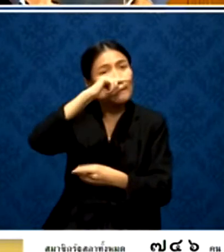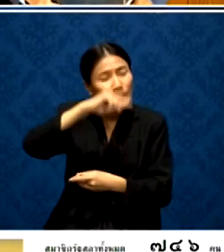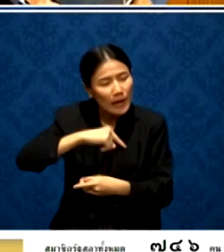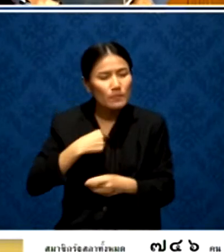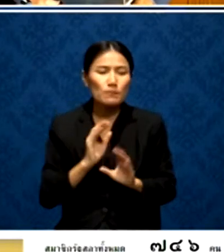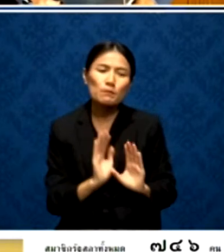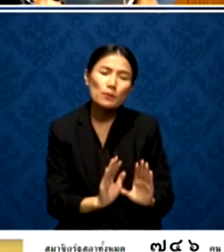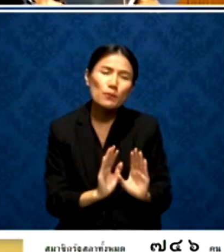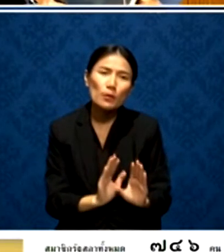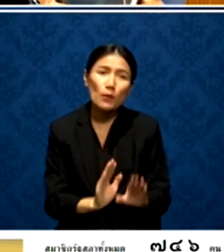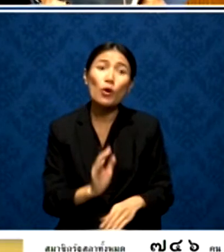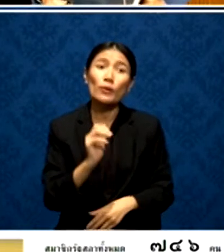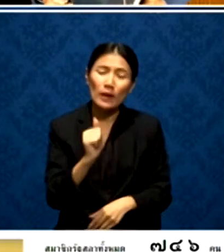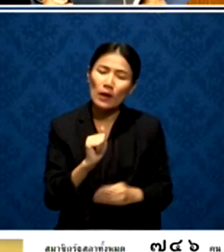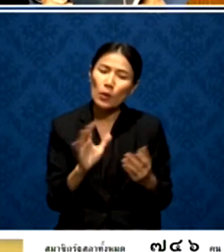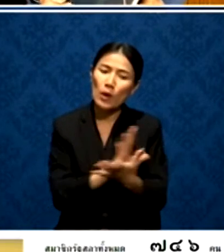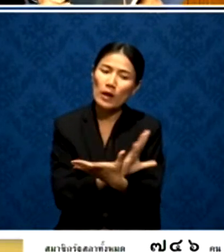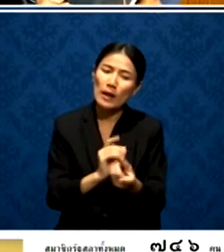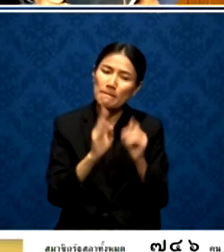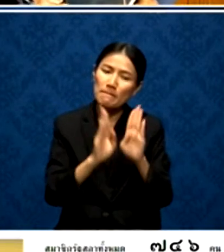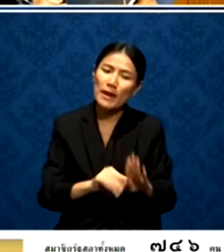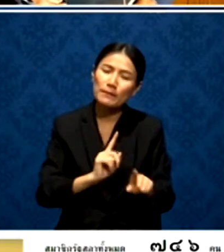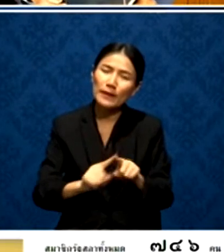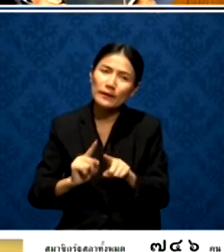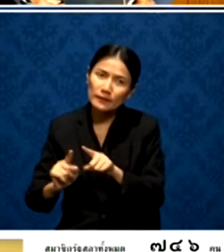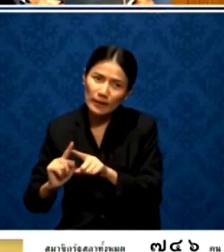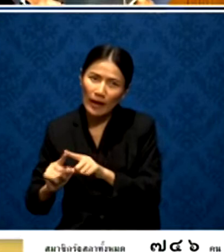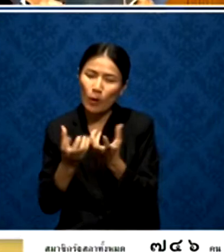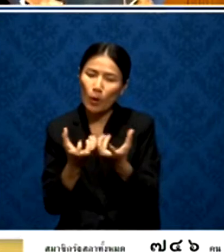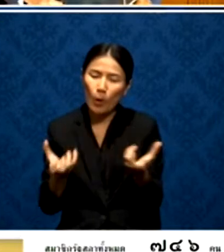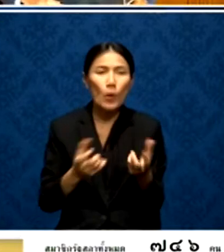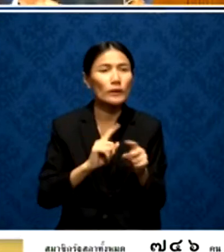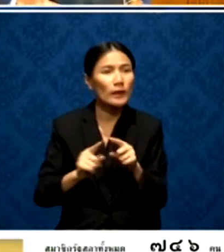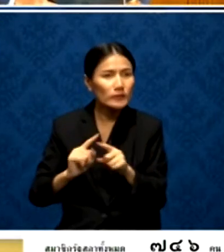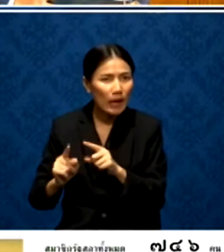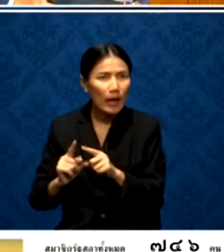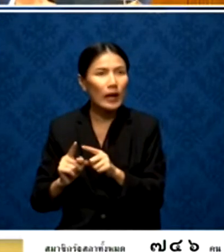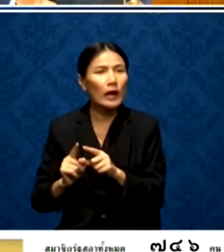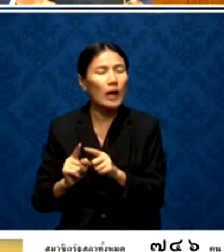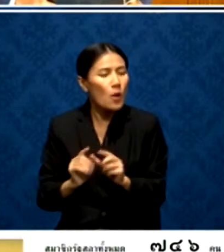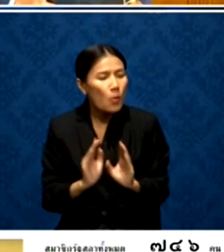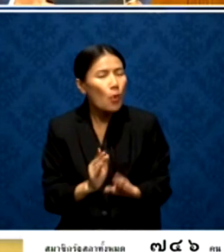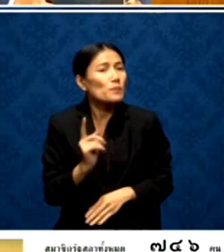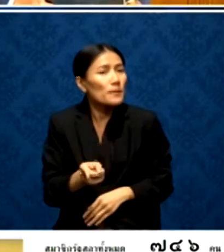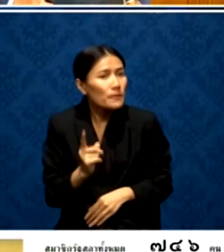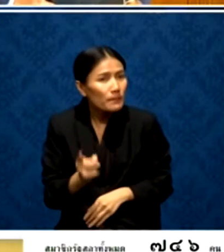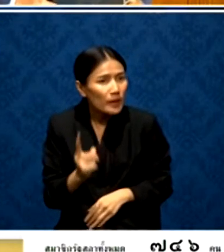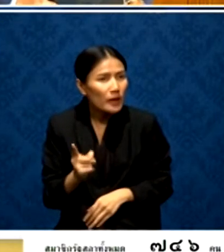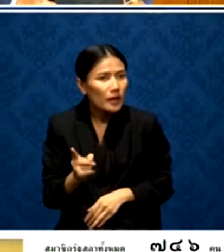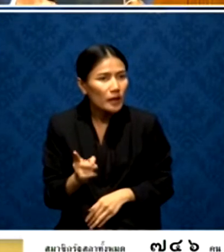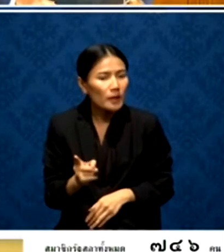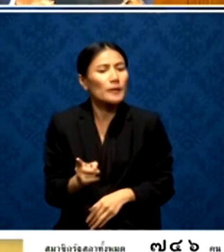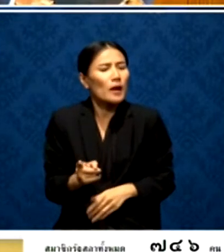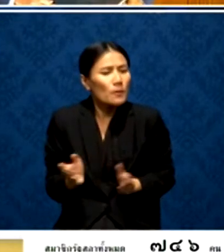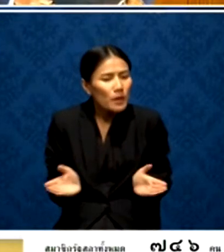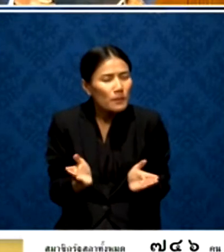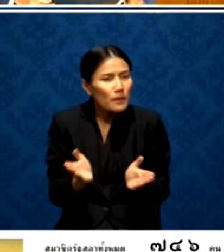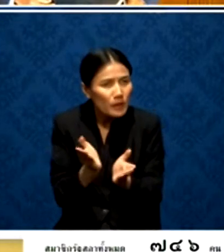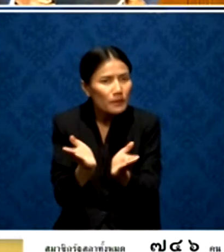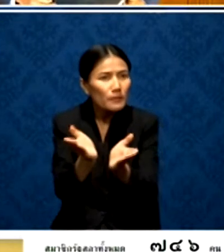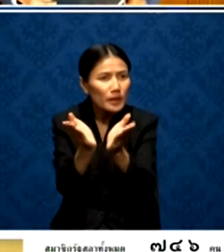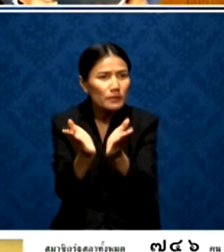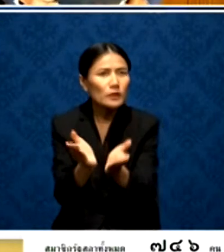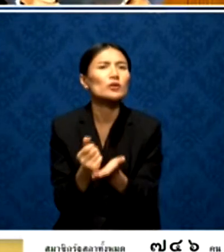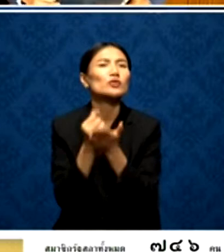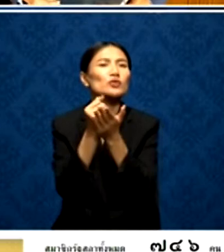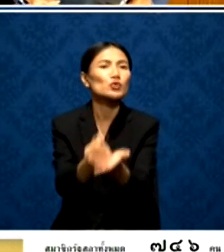ะวัฒนธรรมและส่งเสริมภูมิปัญญาท้องถิ่นเพื่อนำมาต่อยอดในการสร้างมูลค่าเ